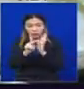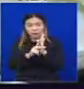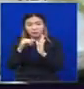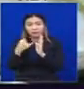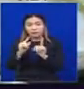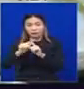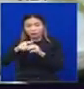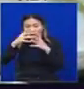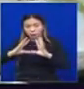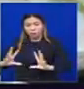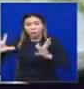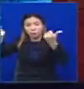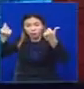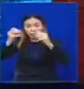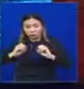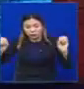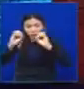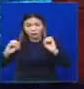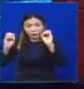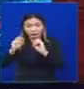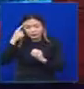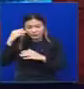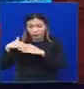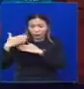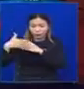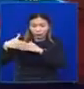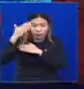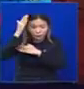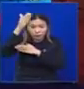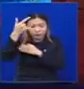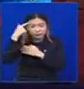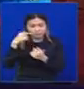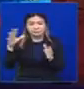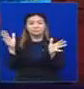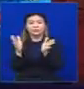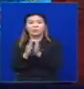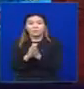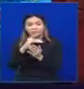ให้หมดไปจากแผ่นดินไทยและเชื่อว่าอีกไม่นานฝันนี้จะกลายเป็นจริง